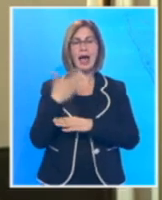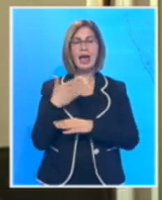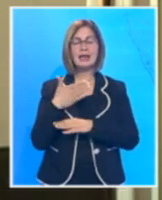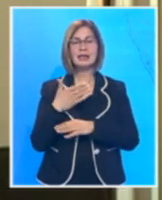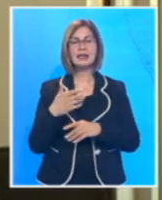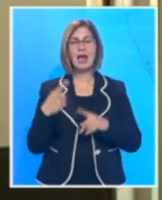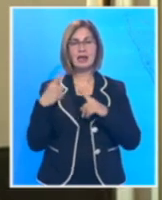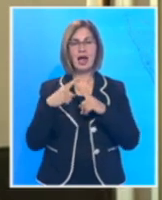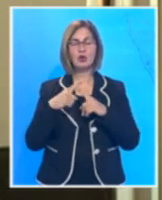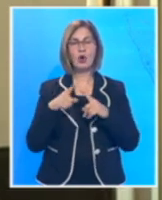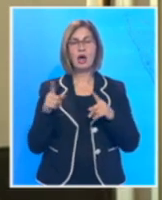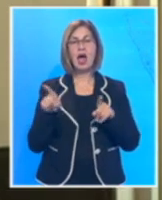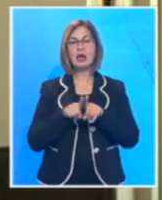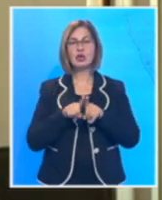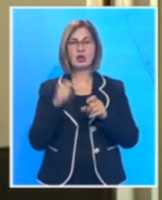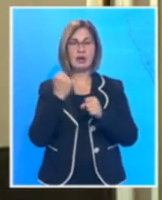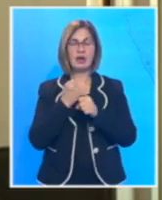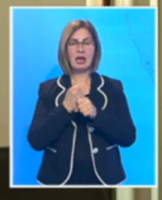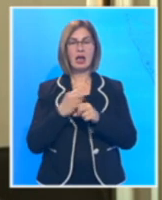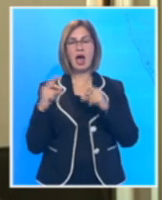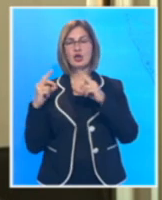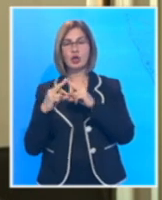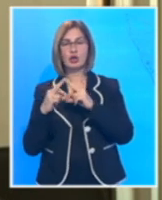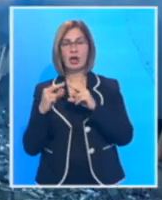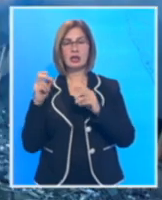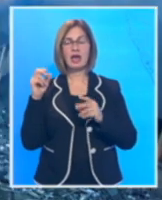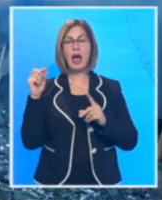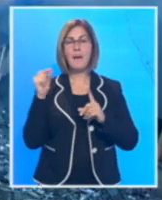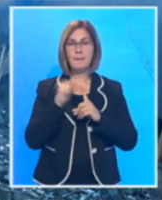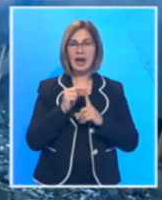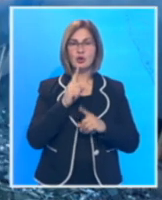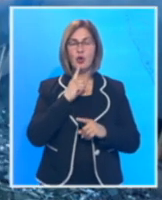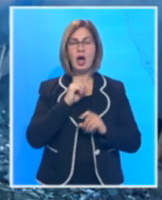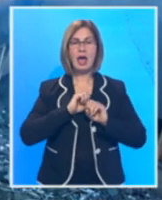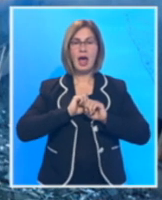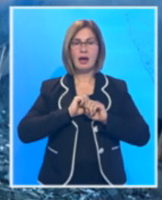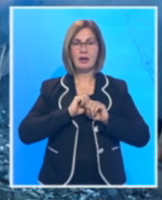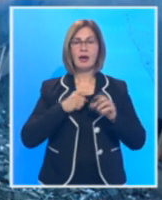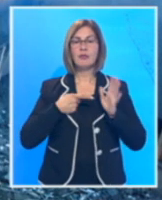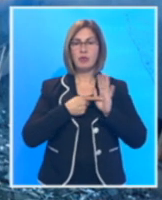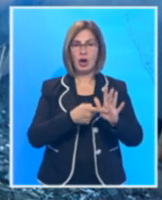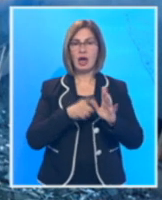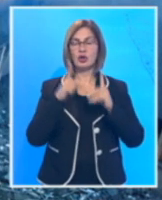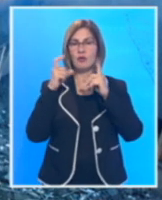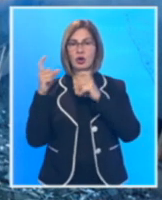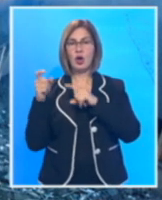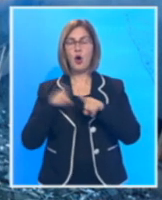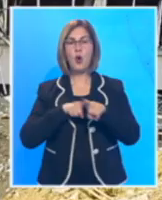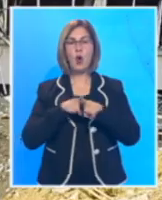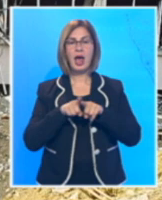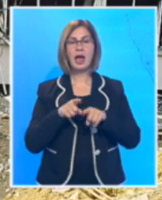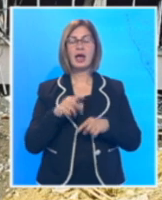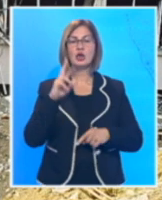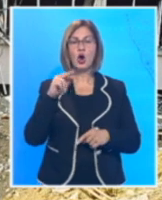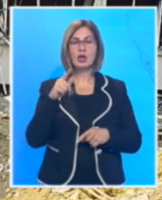Paralelno sa Tanjugom radio sam za Associated Press, koji je emitovao te fotografije. Takođe, kolege iz Reutersa su